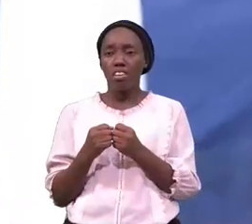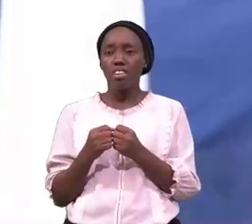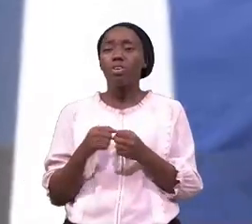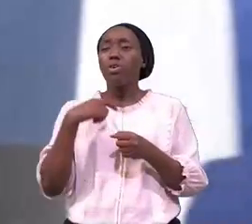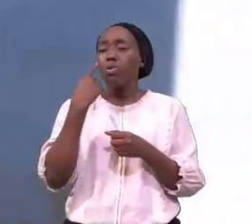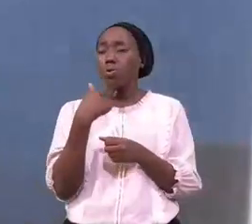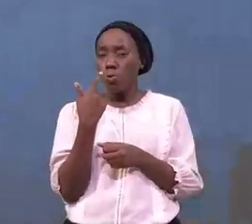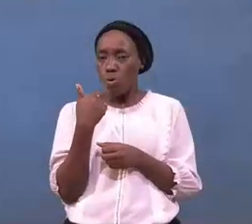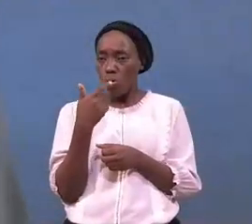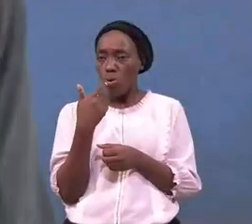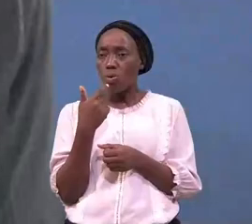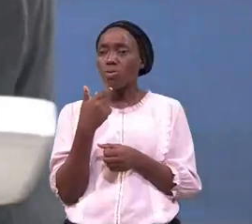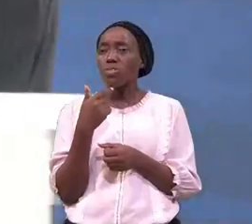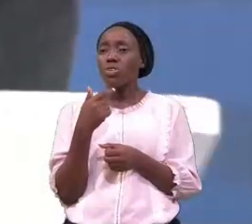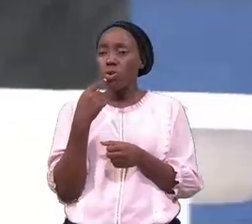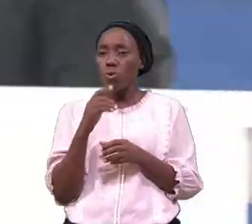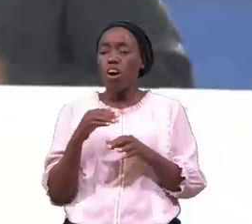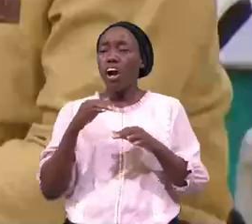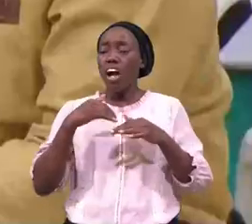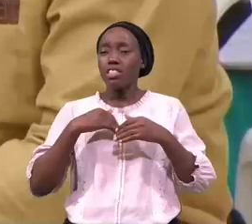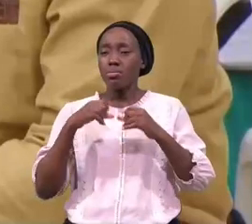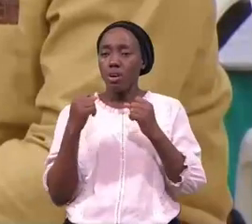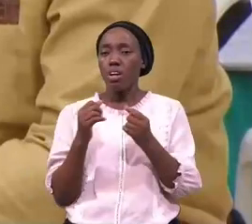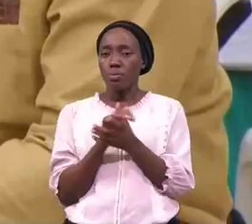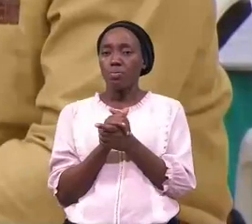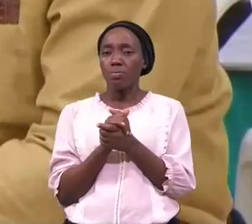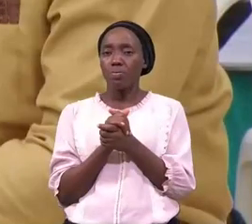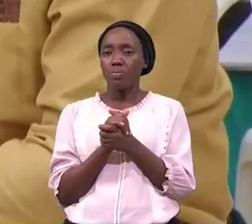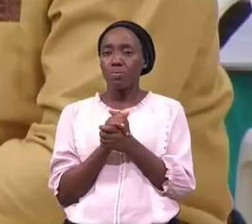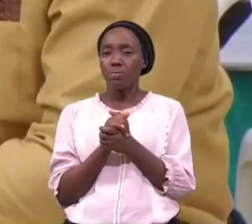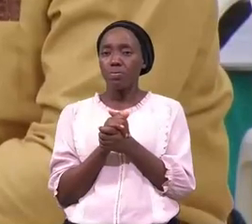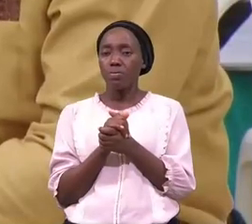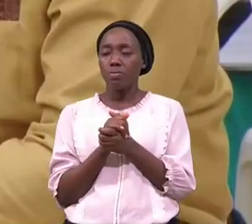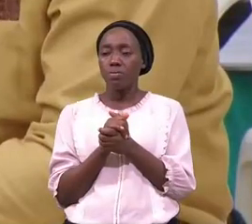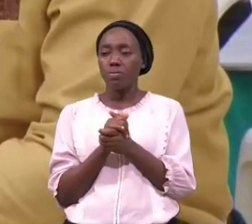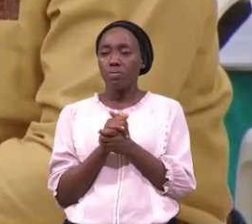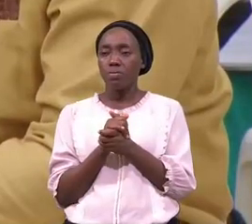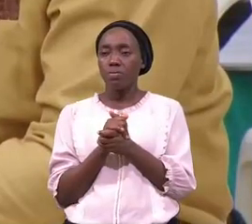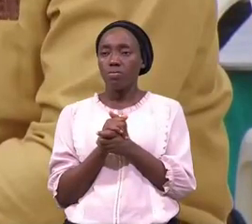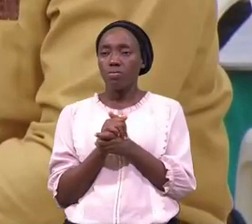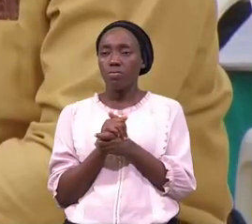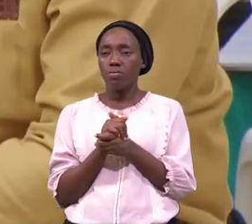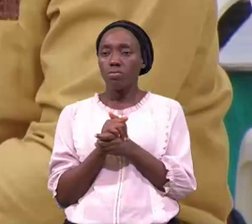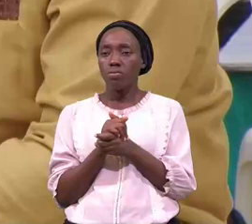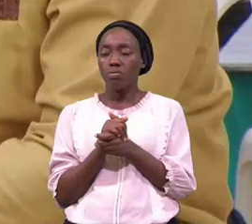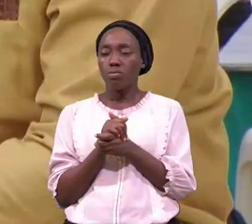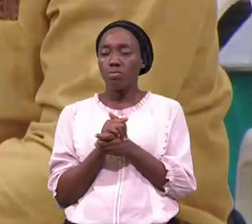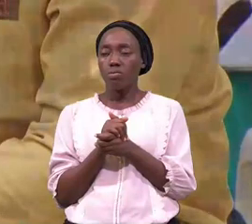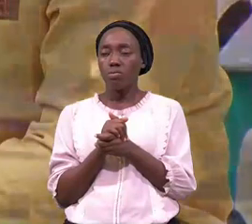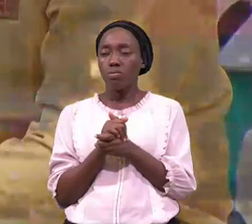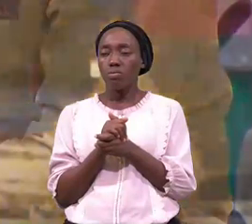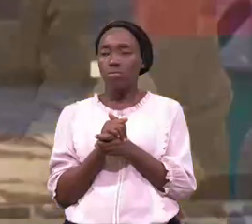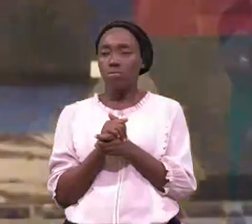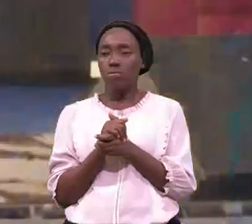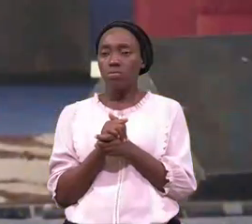Vous ne regardez donc pas par-ci, par-là pour voir est-ce qu'il y a quelqu'un derrière qui me soutient, est-ce que quelqu'un m'accompagne. Non, vous regardez à l'autorité, à la puissance de Christ